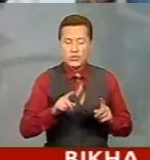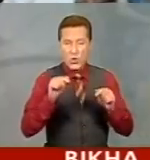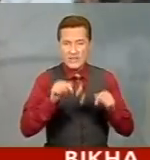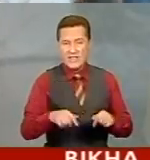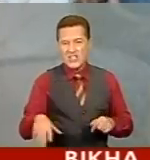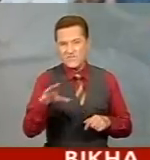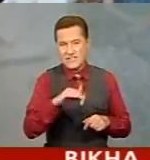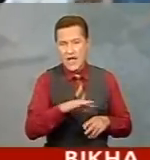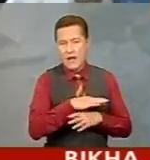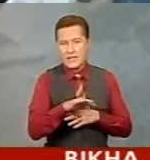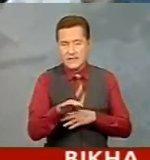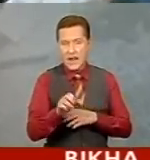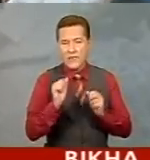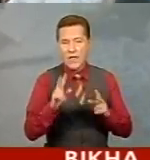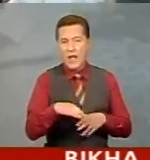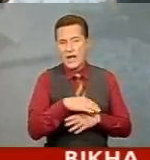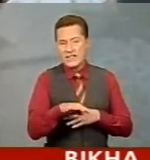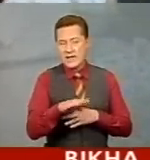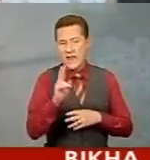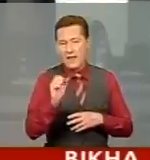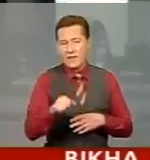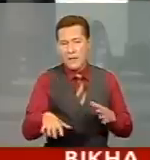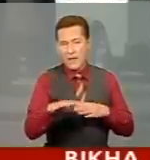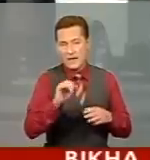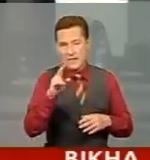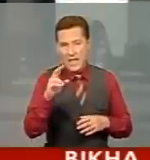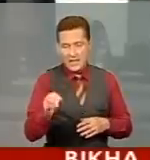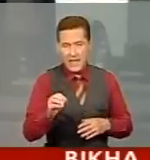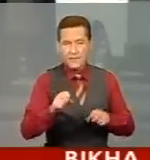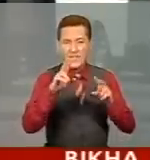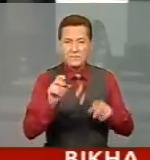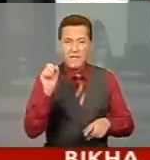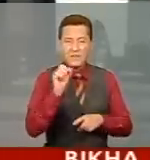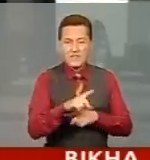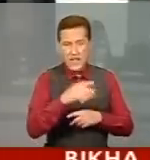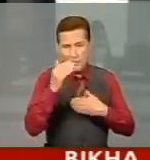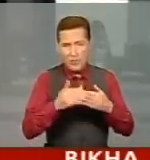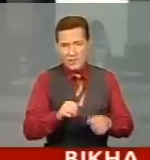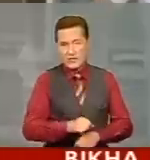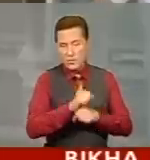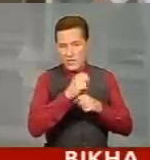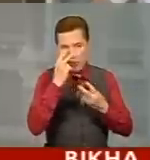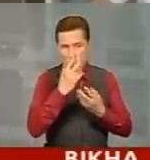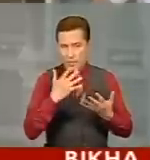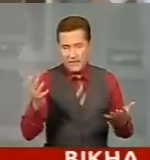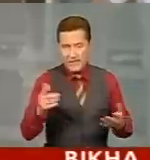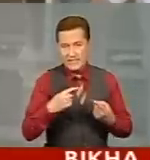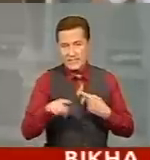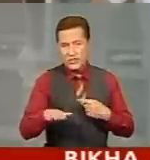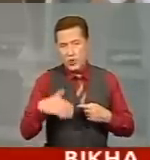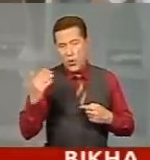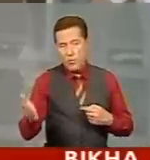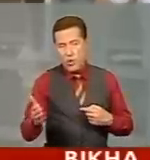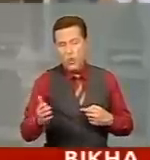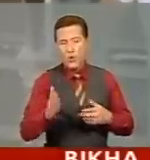всех расстреляют, как расстреляли на Майдане. Наразі спецпризначенців поблизу мітингу не видно. З іншого боку